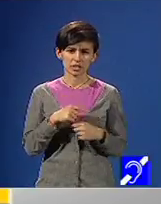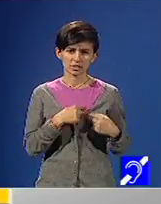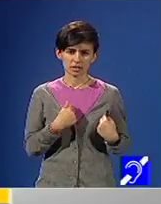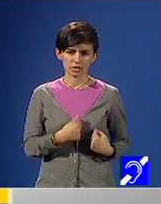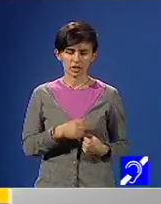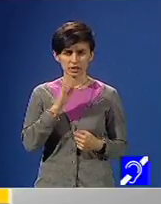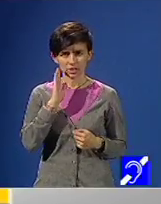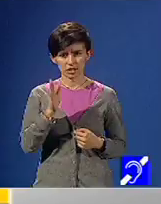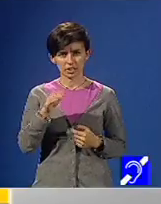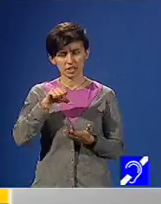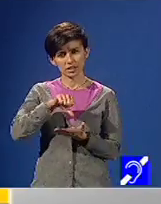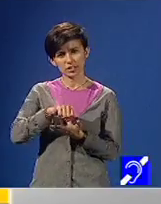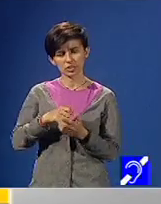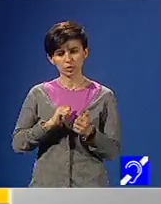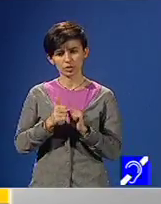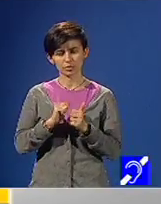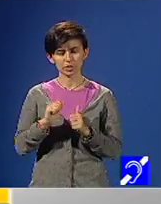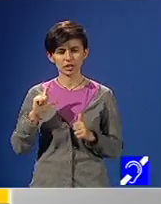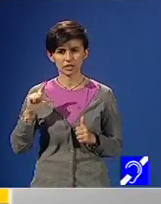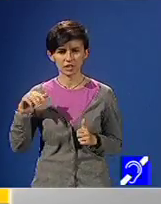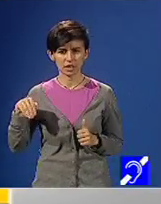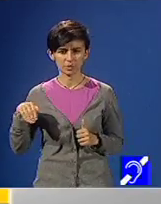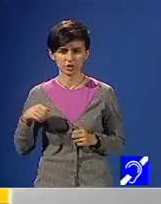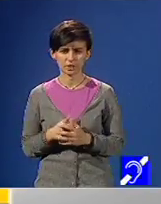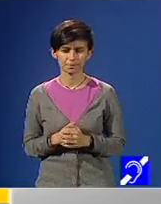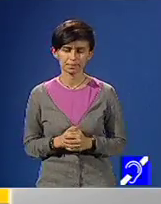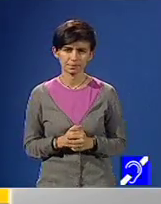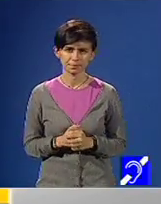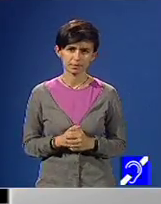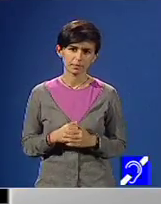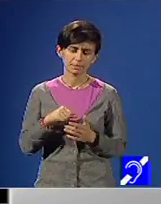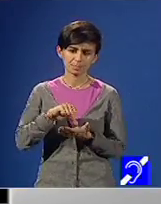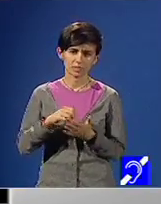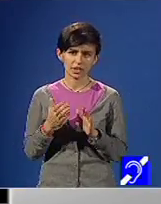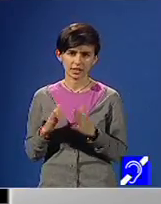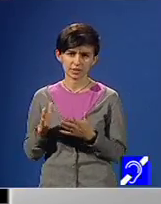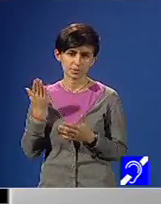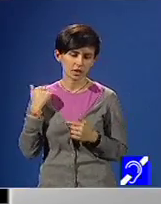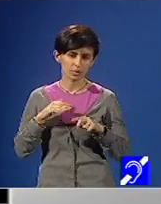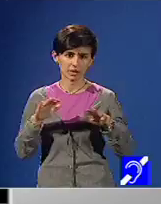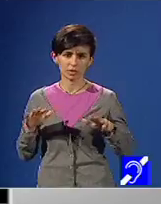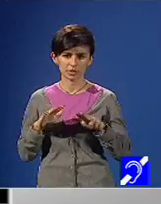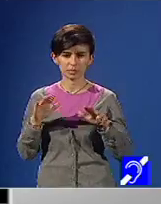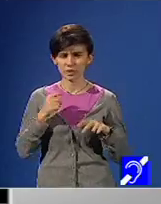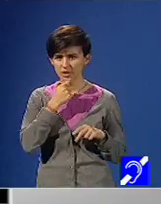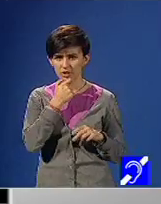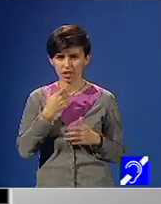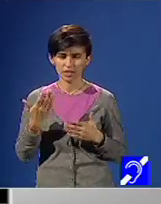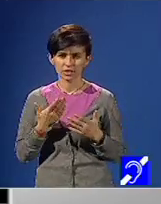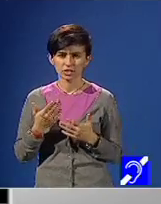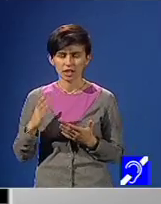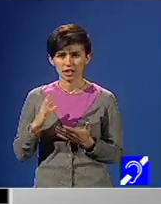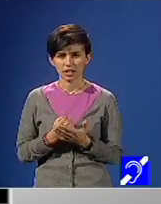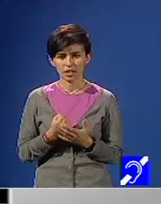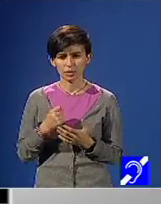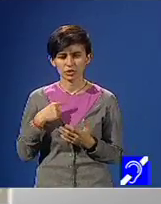directe către Centrul Sportiv La Mont. Este un centru care a pornit la Cluj în urmă cu mai bine de 18 ani și care de atunci a reușit